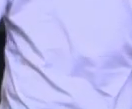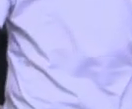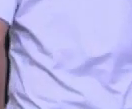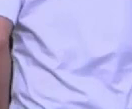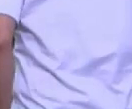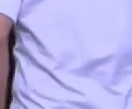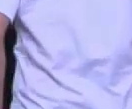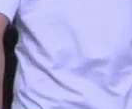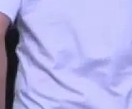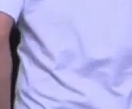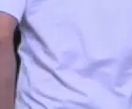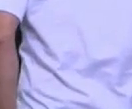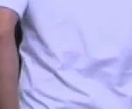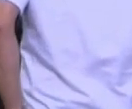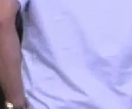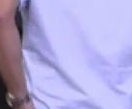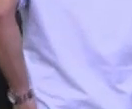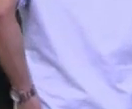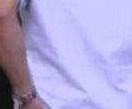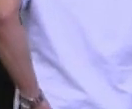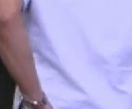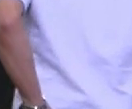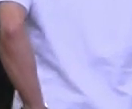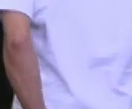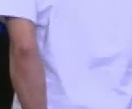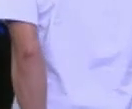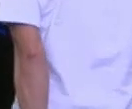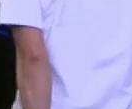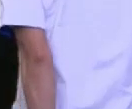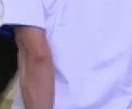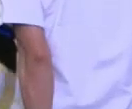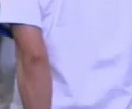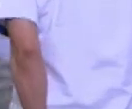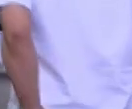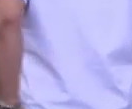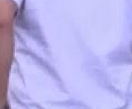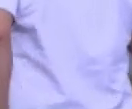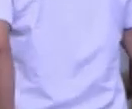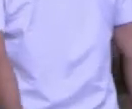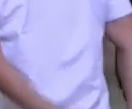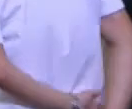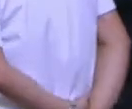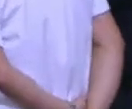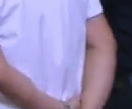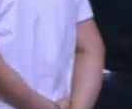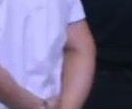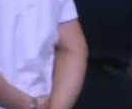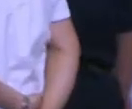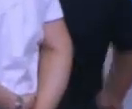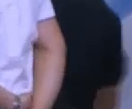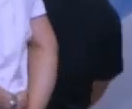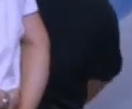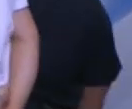2 kerusi, Muda 1 kerusi, PBM dan Bebas masing-masing 1 kerusi. Sekian perkembangan dari Menara SPR. Kita